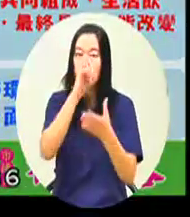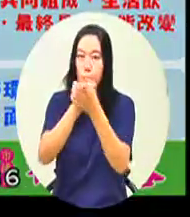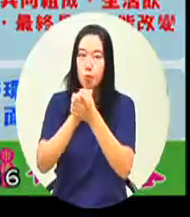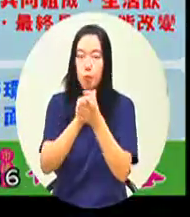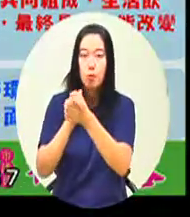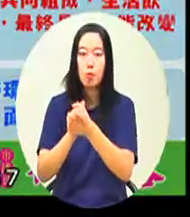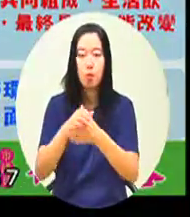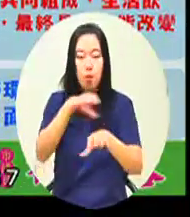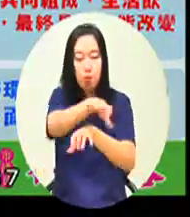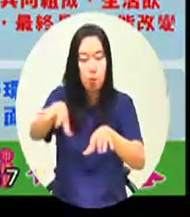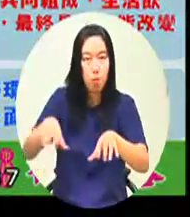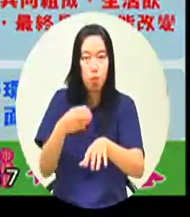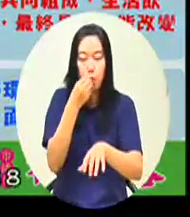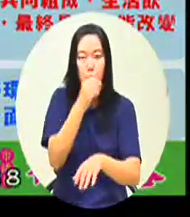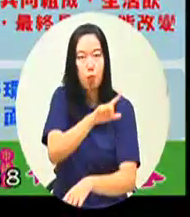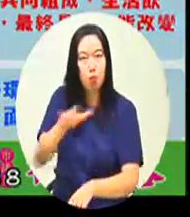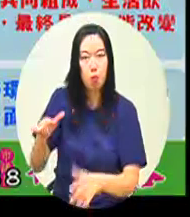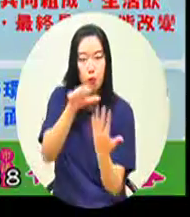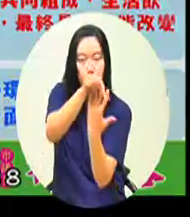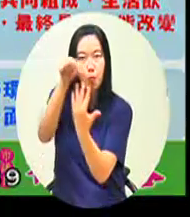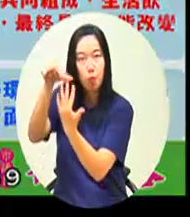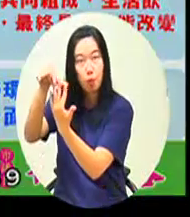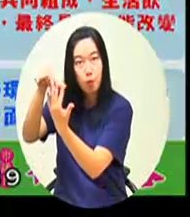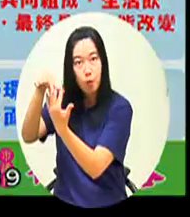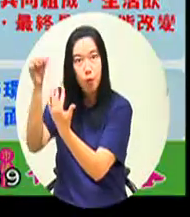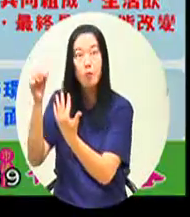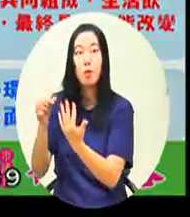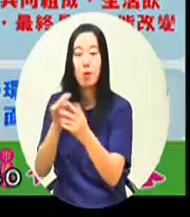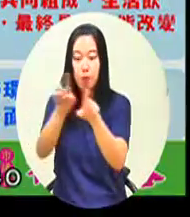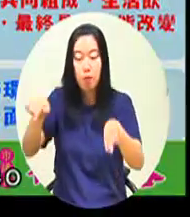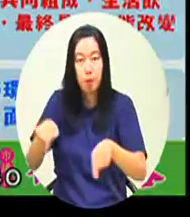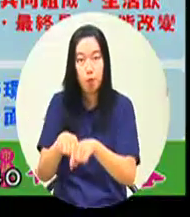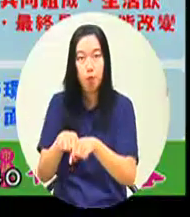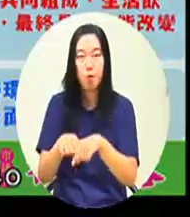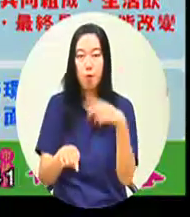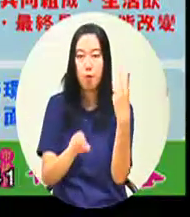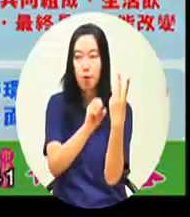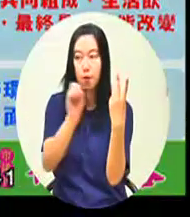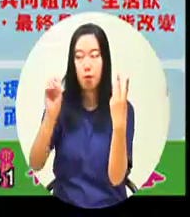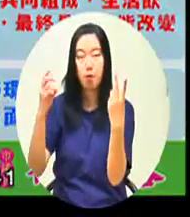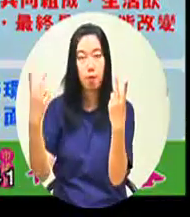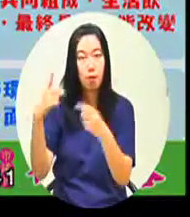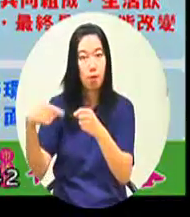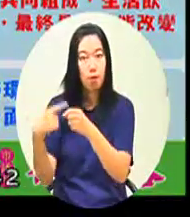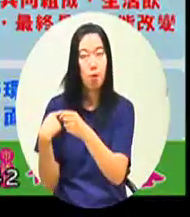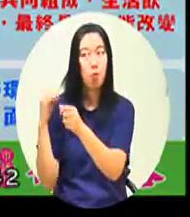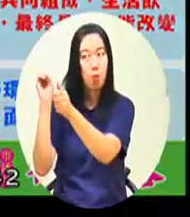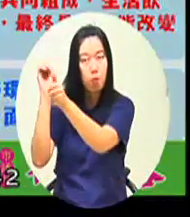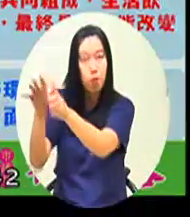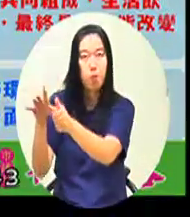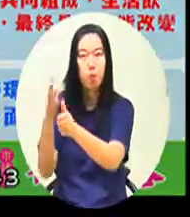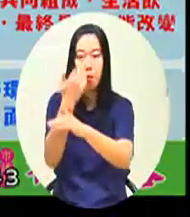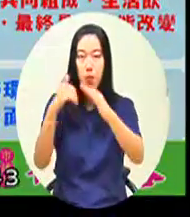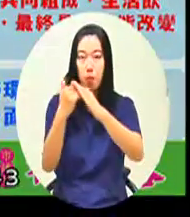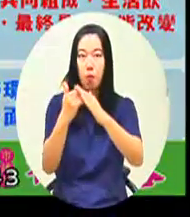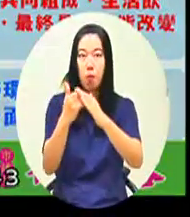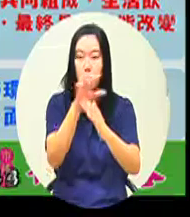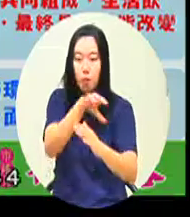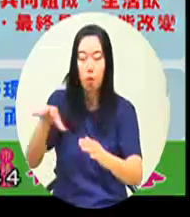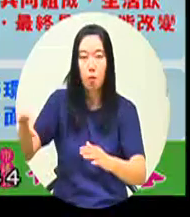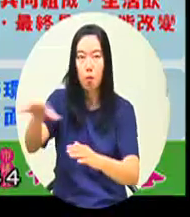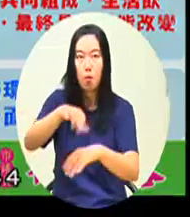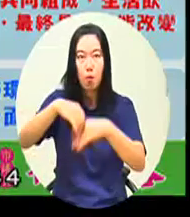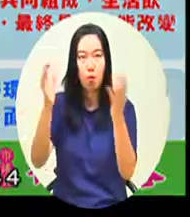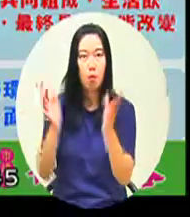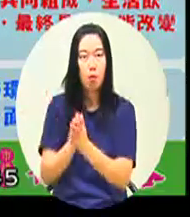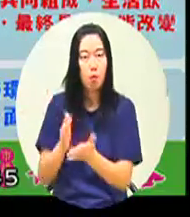物选择指南，他也在2012年哦，要求各学校全面供